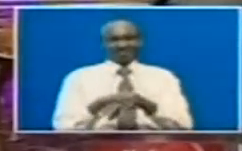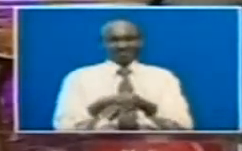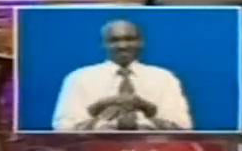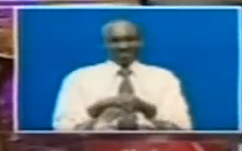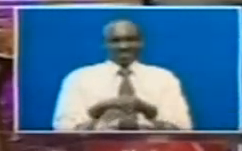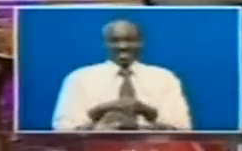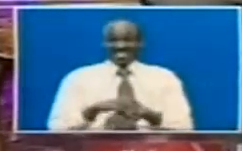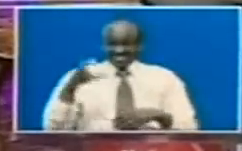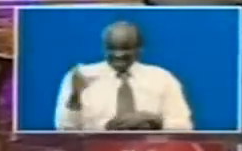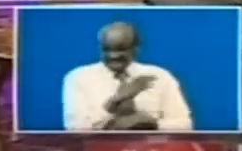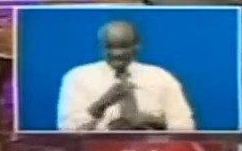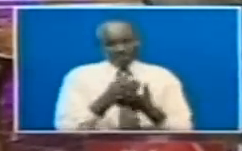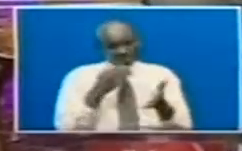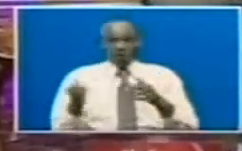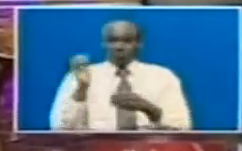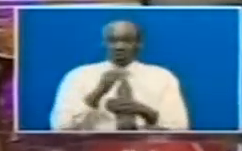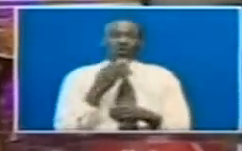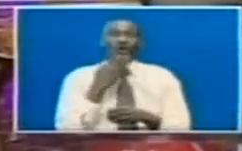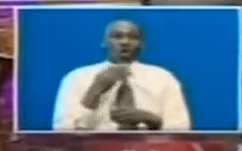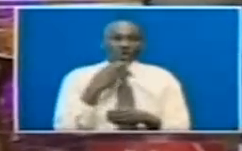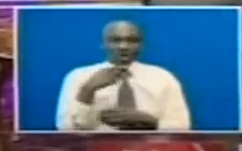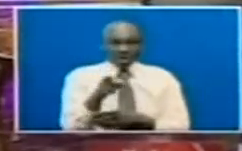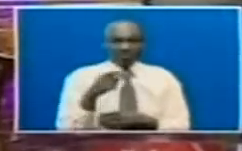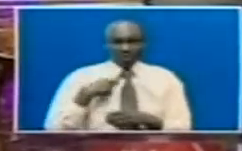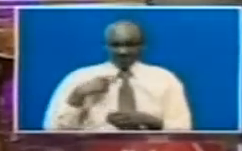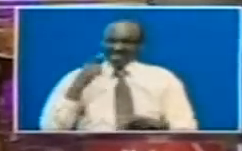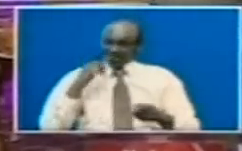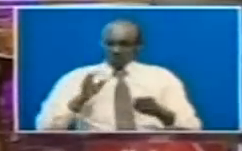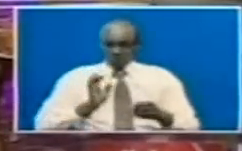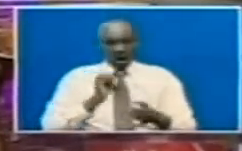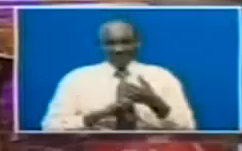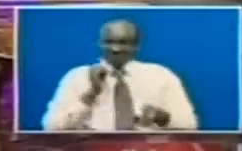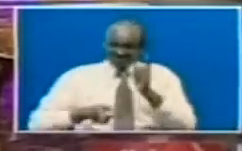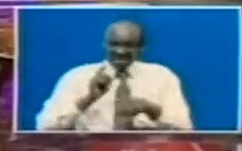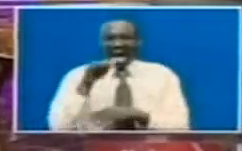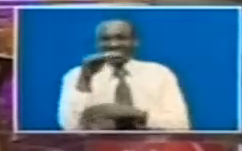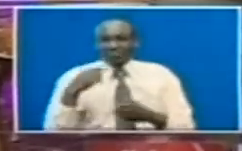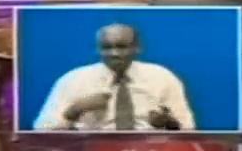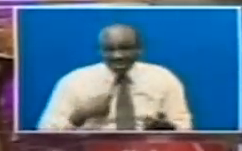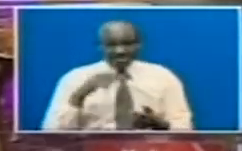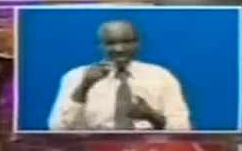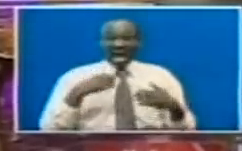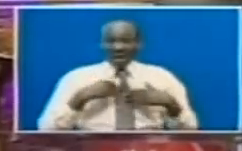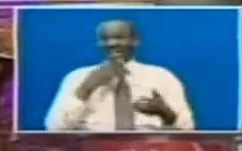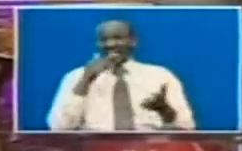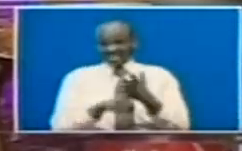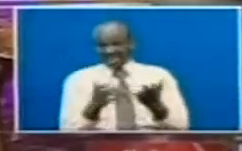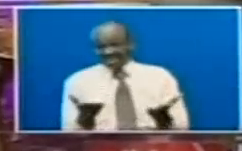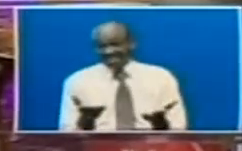Joy tane ke roke maitwa ge ukatengerete Ake juli akanande na maruwa